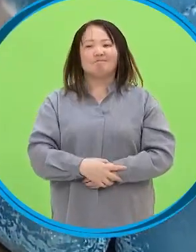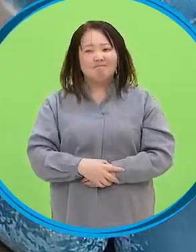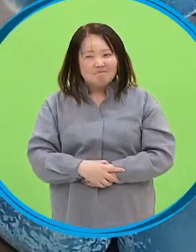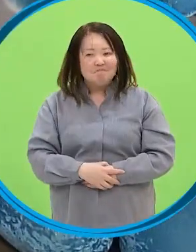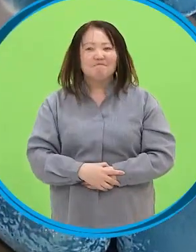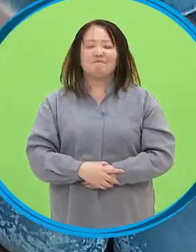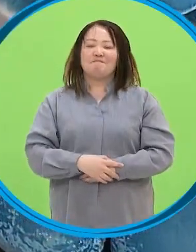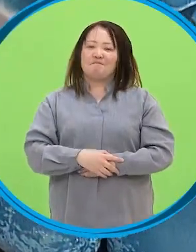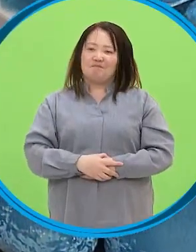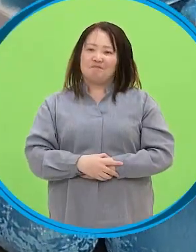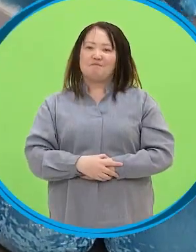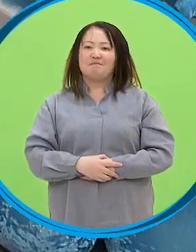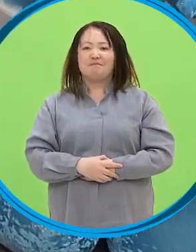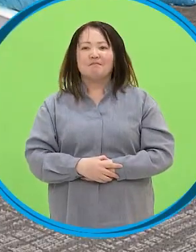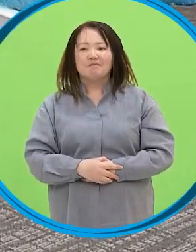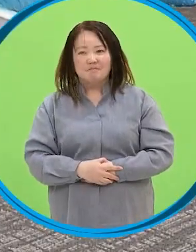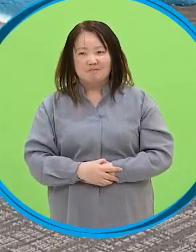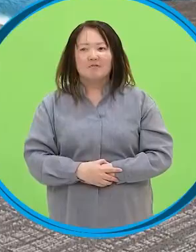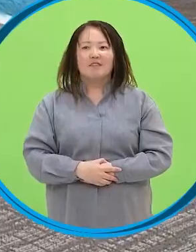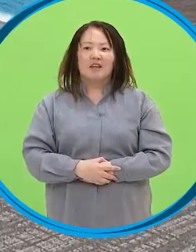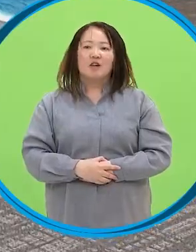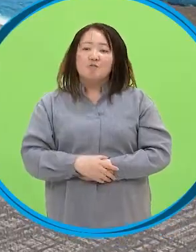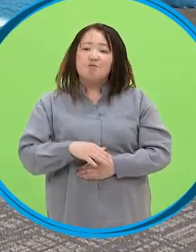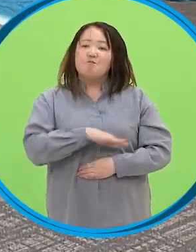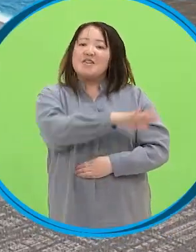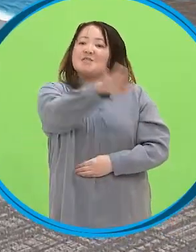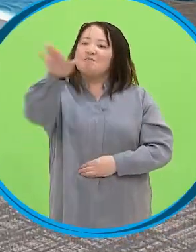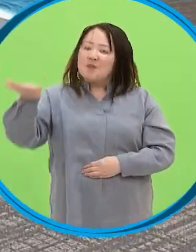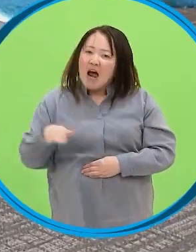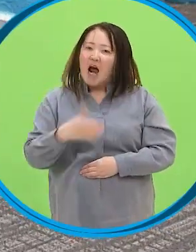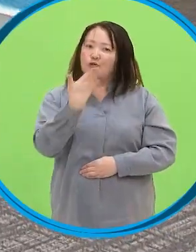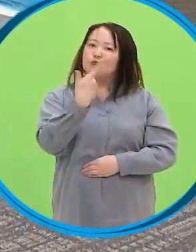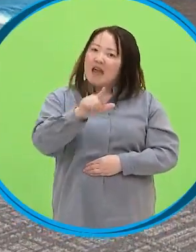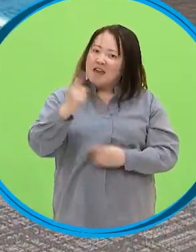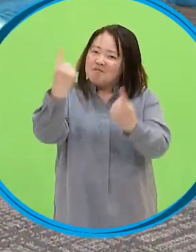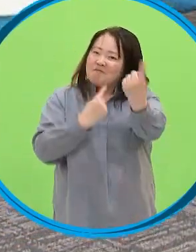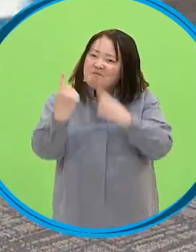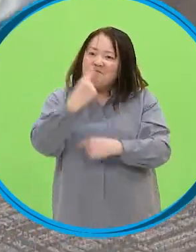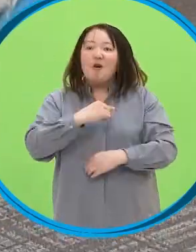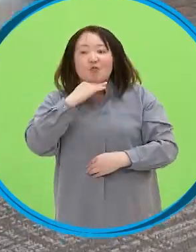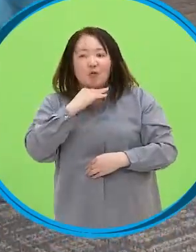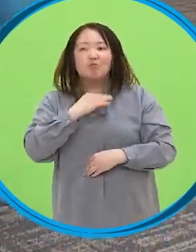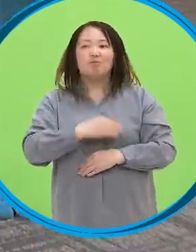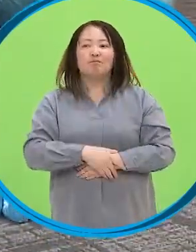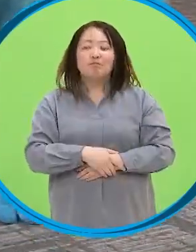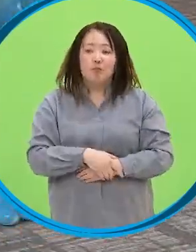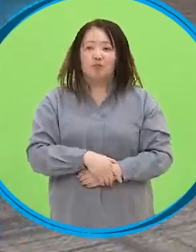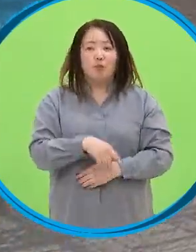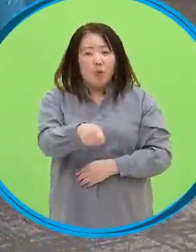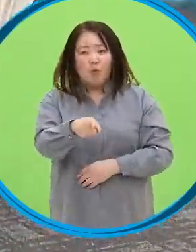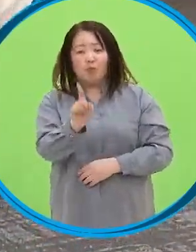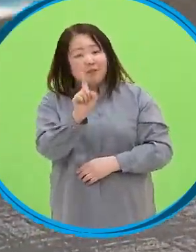市には絶対に譲れない札があったのです。 みんなを呉で待っとるよ。